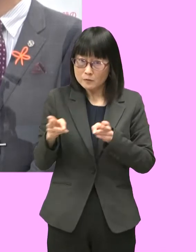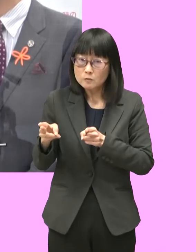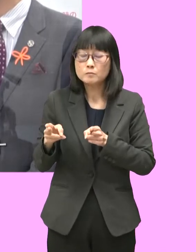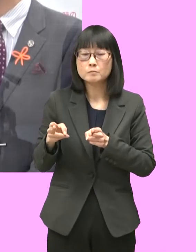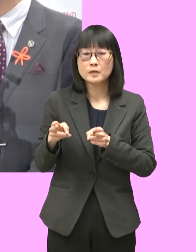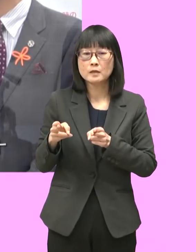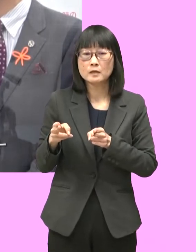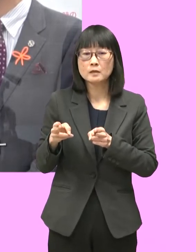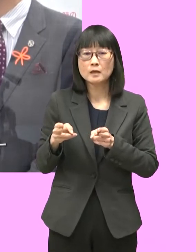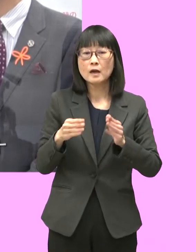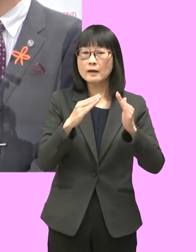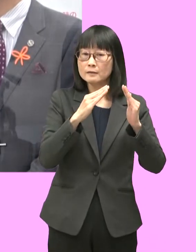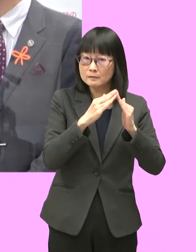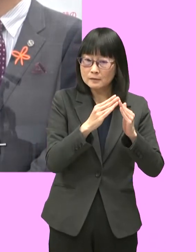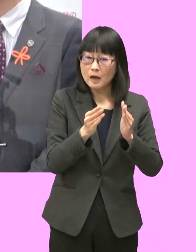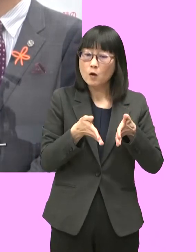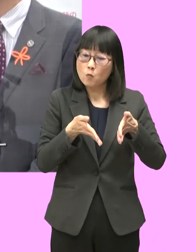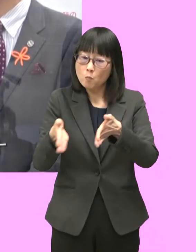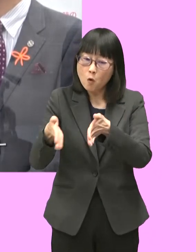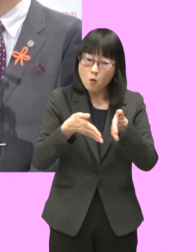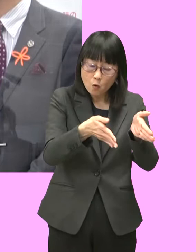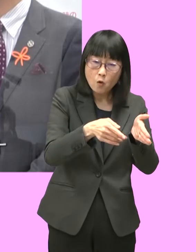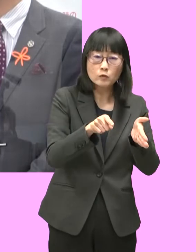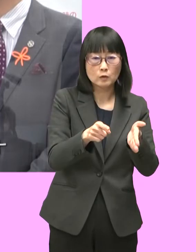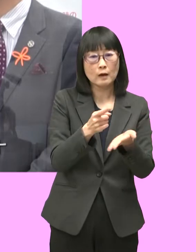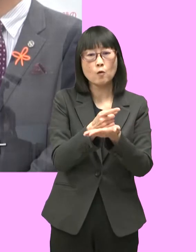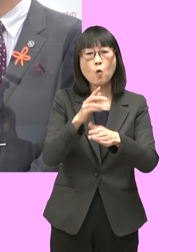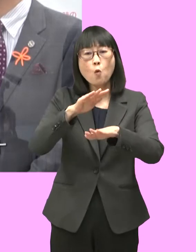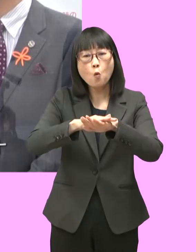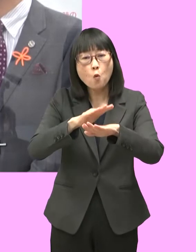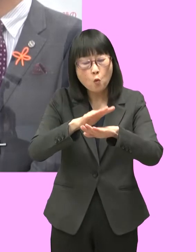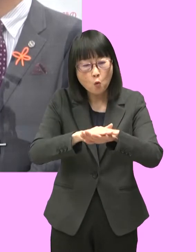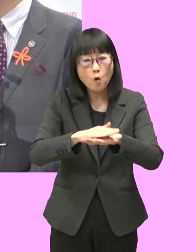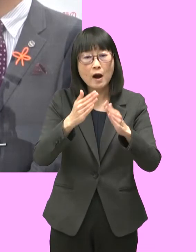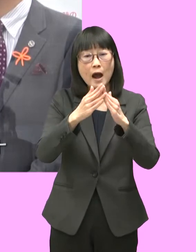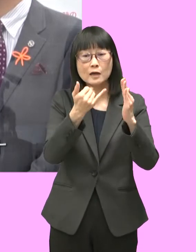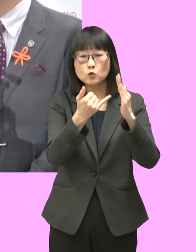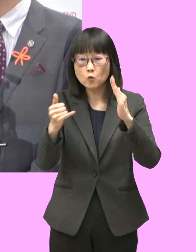場所を確認し家族で共有しておきましょう。